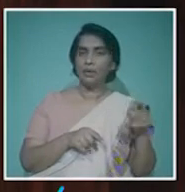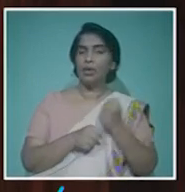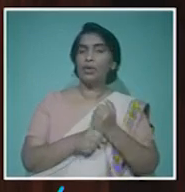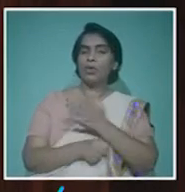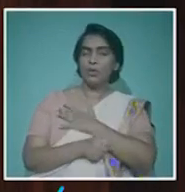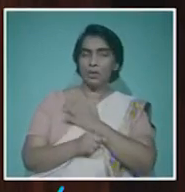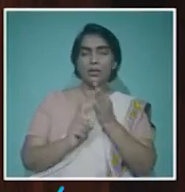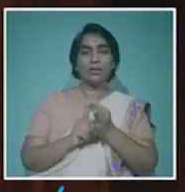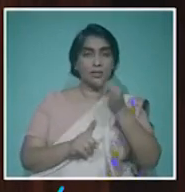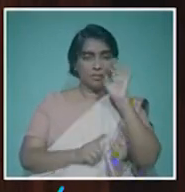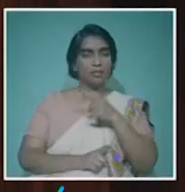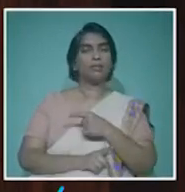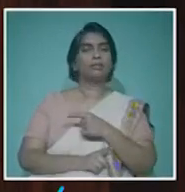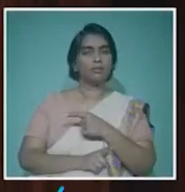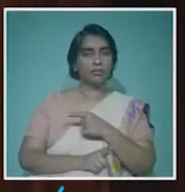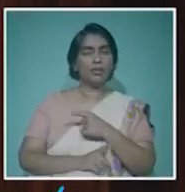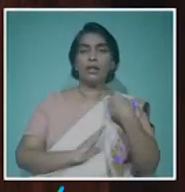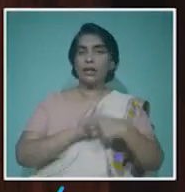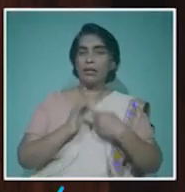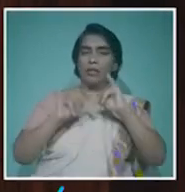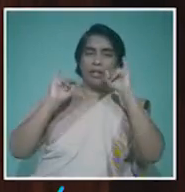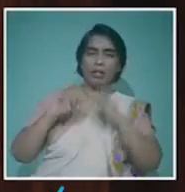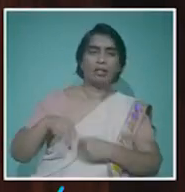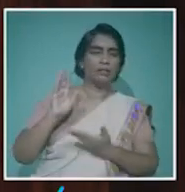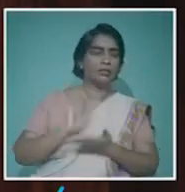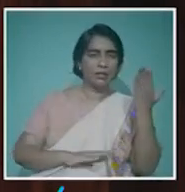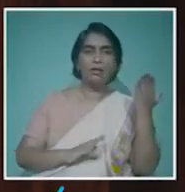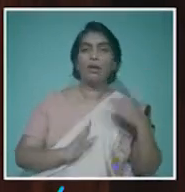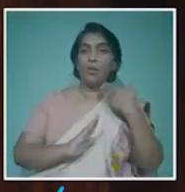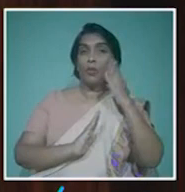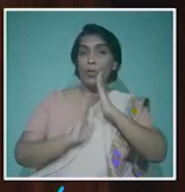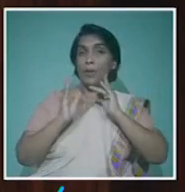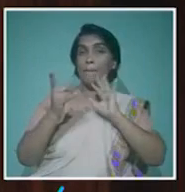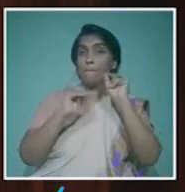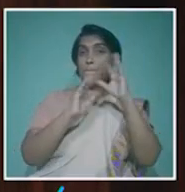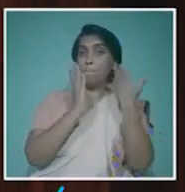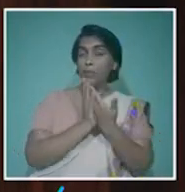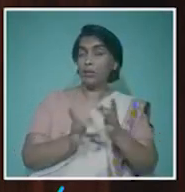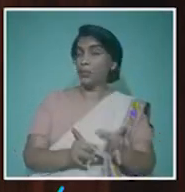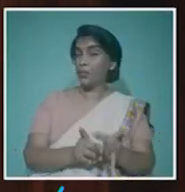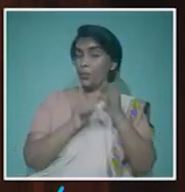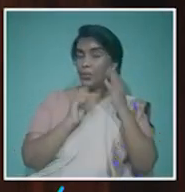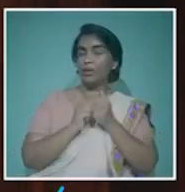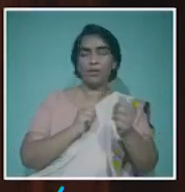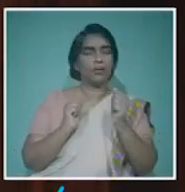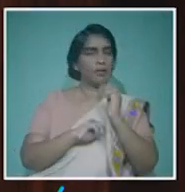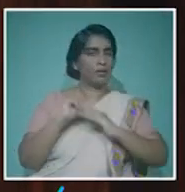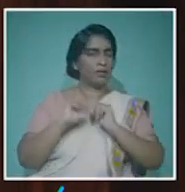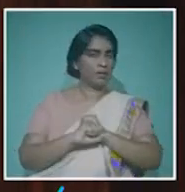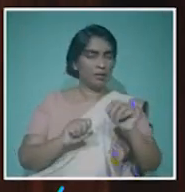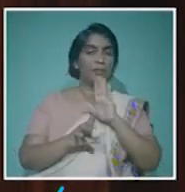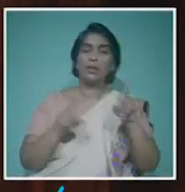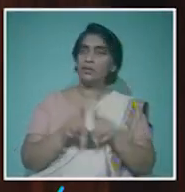ගෝඨාභය රාජපක්ෂ ජනාධිපතිතුමාට රට හැරලා යන්න උනේ මේ විදේශ ප්‍රතිපත්තියේ නියමිත පරිදි ක්‍රියාත්මක කළ නැති නිසා. ඒ